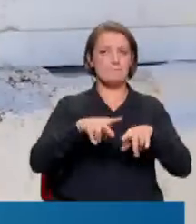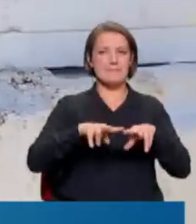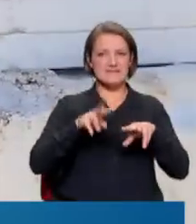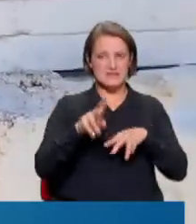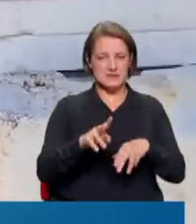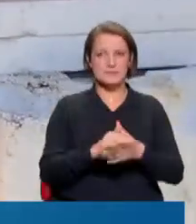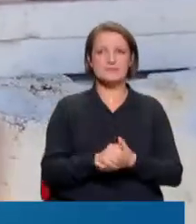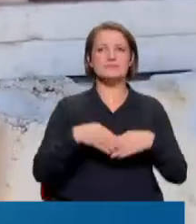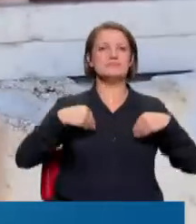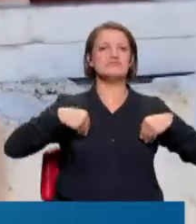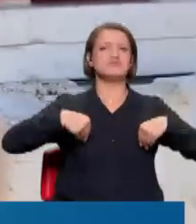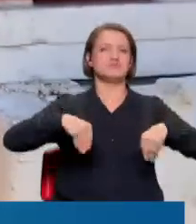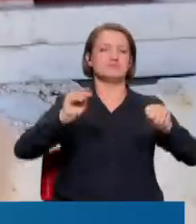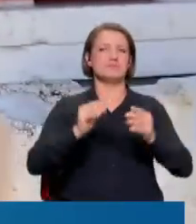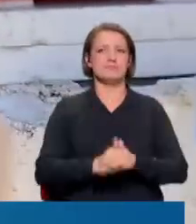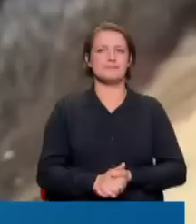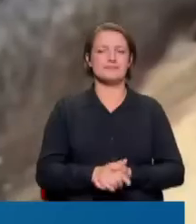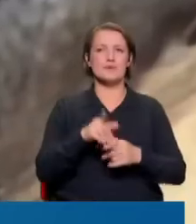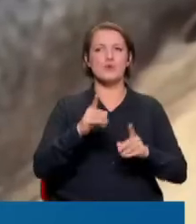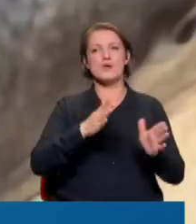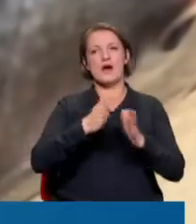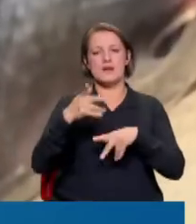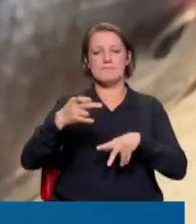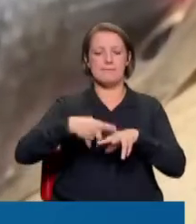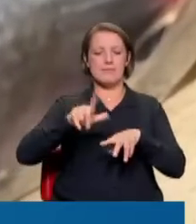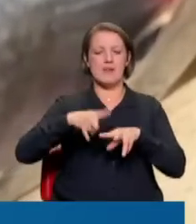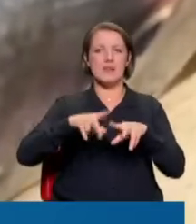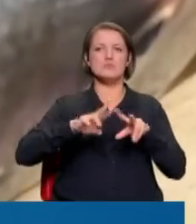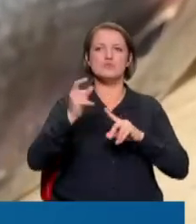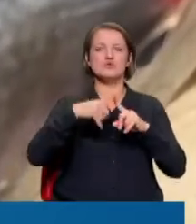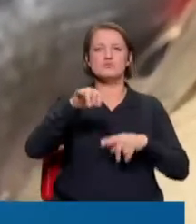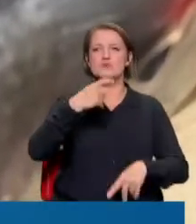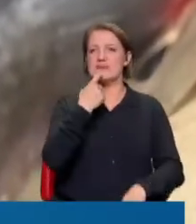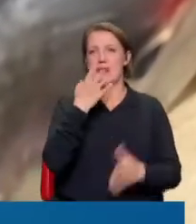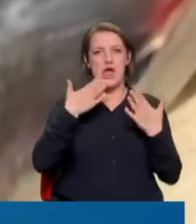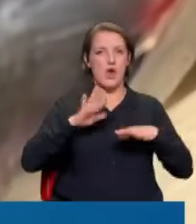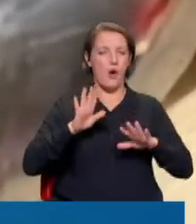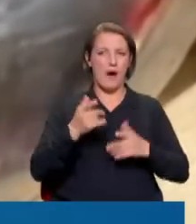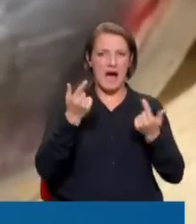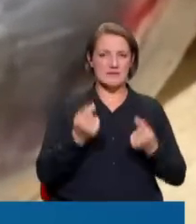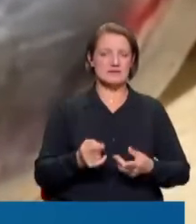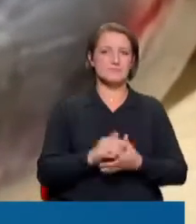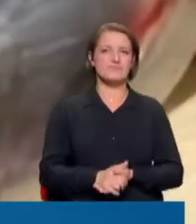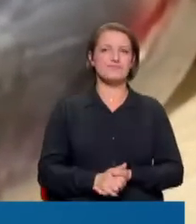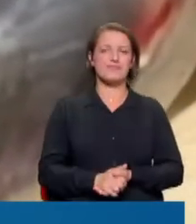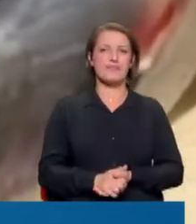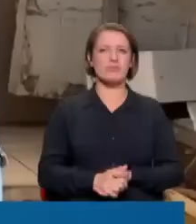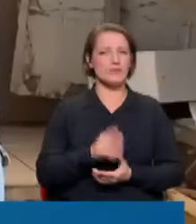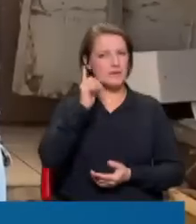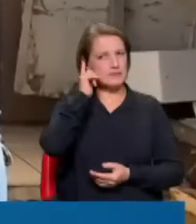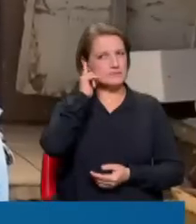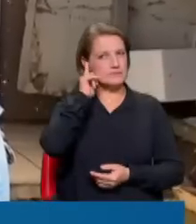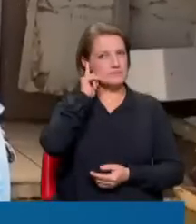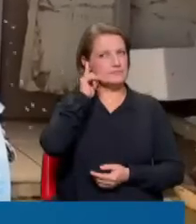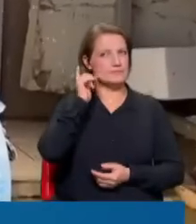kültür Balkı satıyoruz Ç levrek somon Onun haricinde palamut bu sene yok çok zı yok denecek kadar az Havalar soğuduğu zaman hamsi biraz daha bollaşır Onun